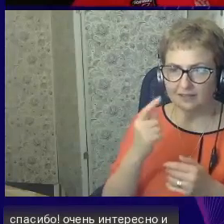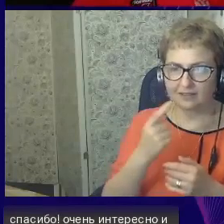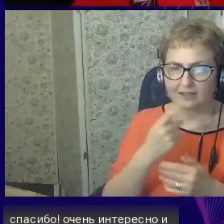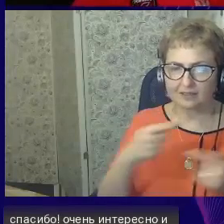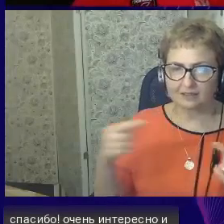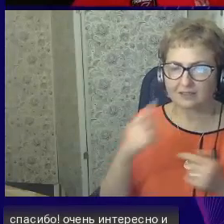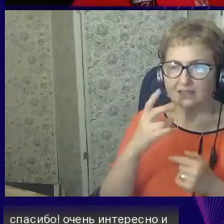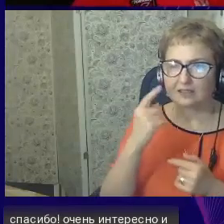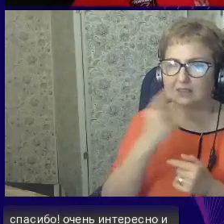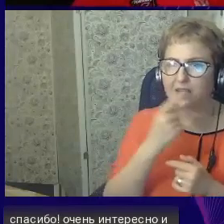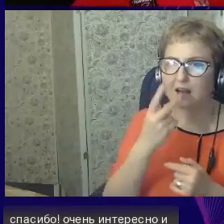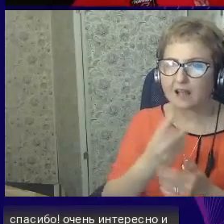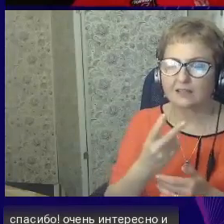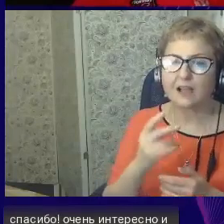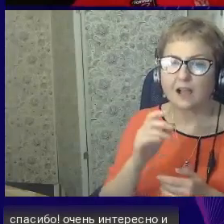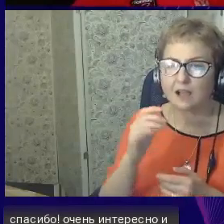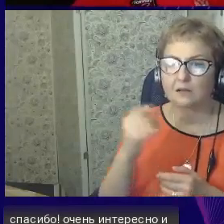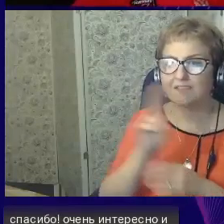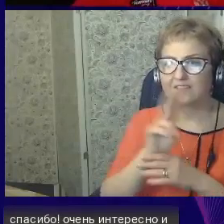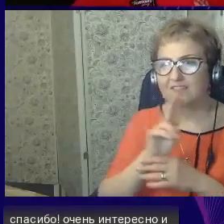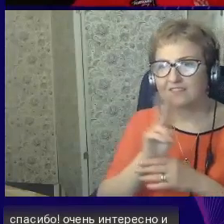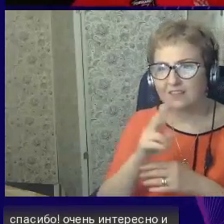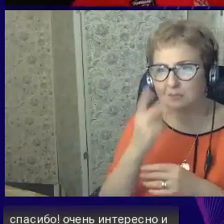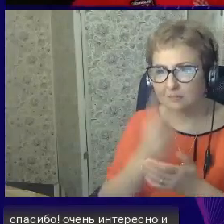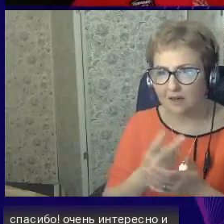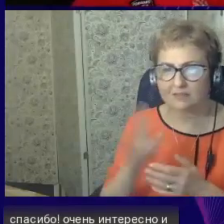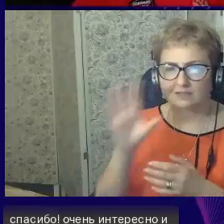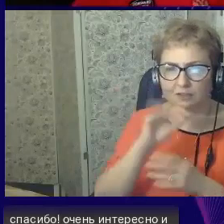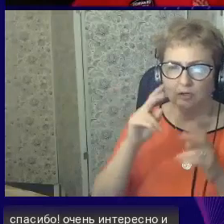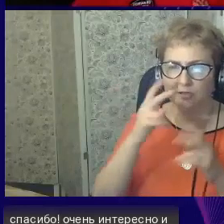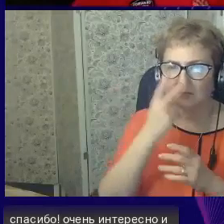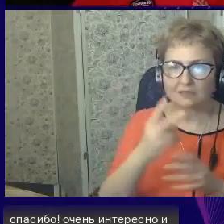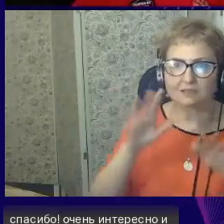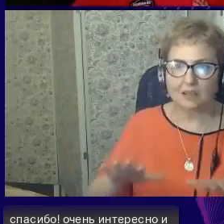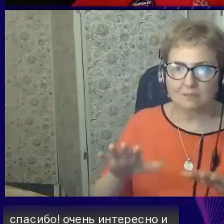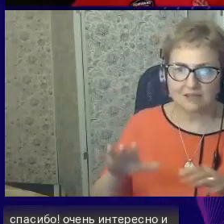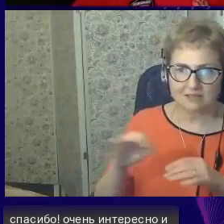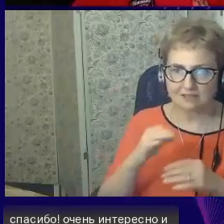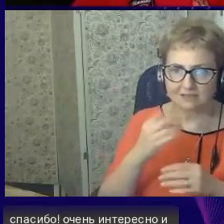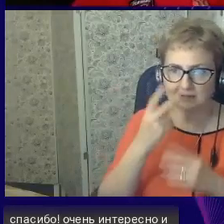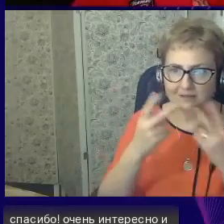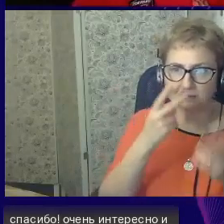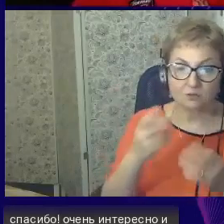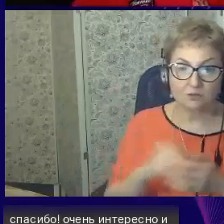наглядных объектов и проводим видеофильмы или все это просматриваем на местности.